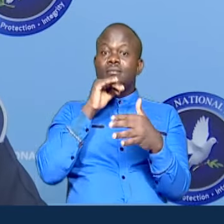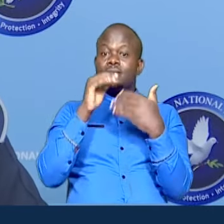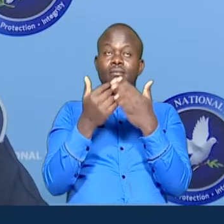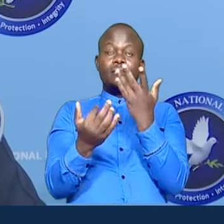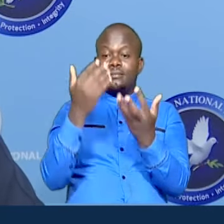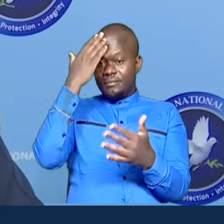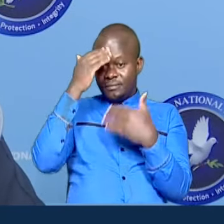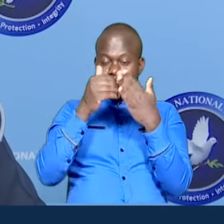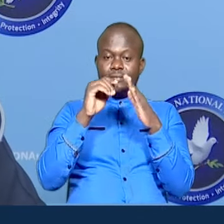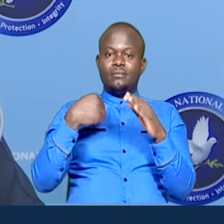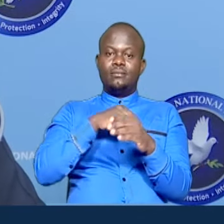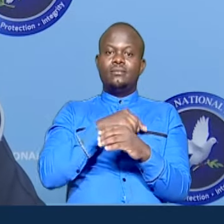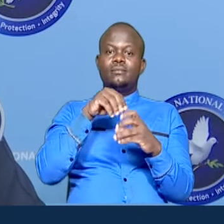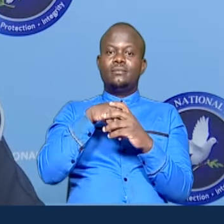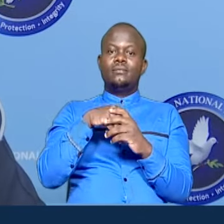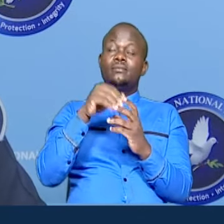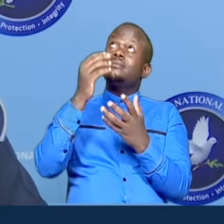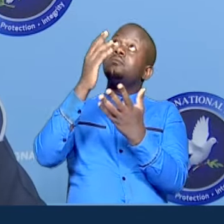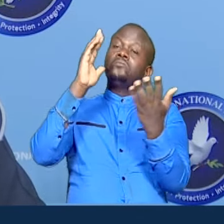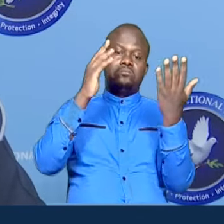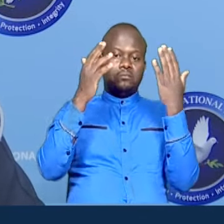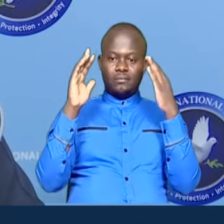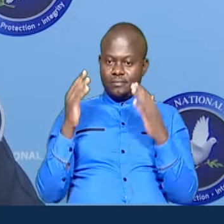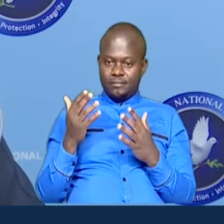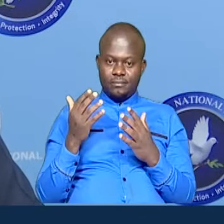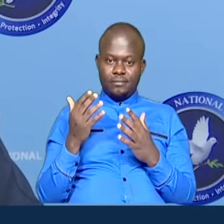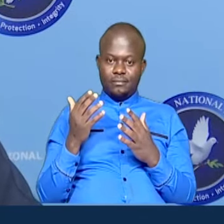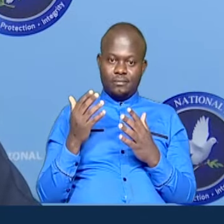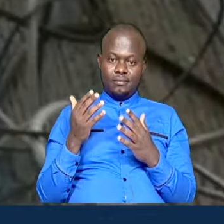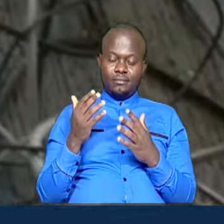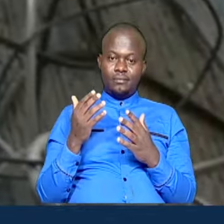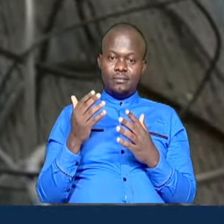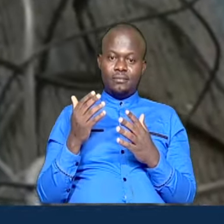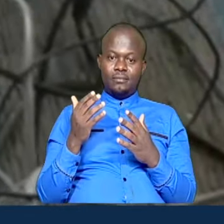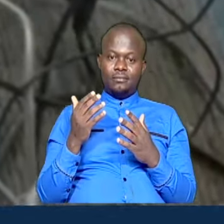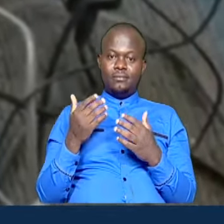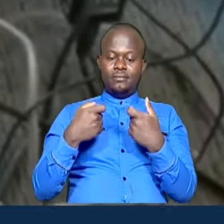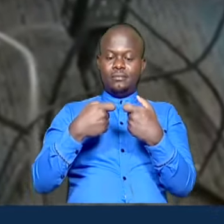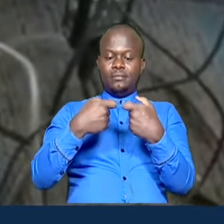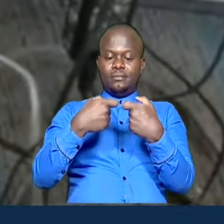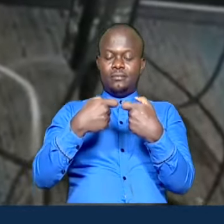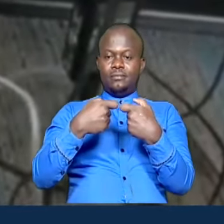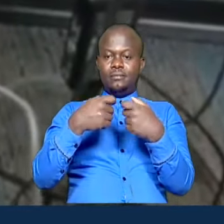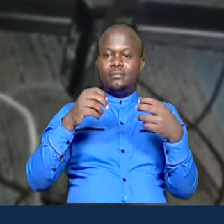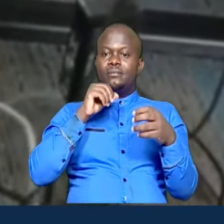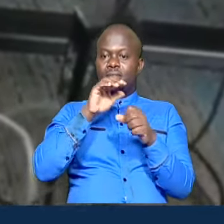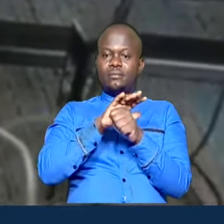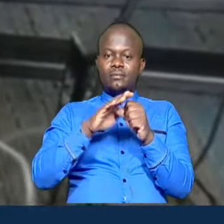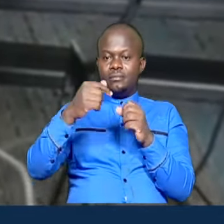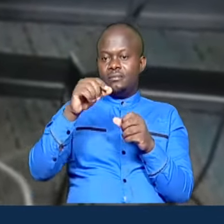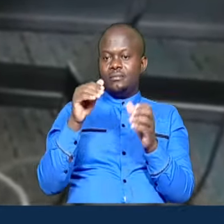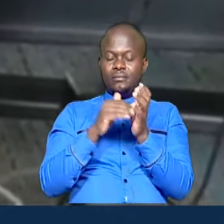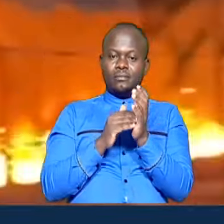ataranacana kuko gaz iri mu kirere iriho irazenguruka muri icyo kirere. Insinga z'amashanyarazi zitujuje ubuziranenge no